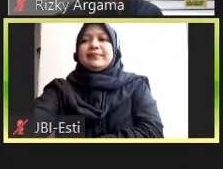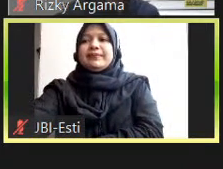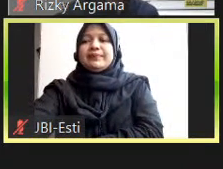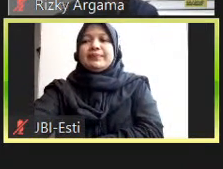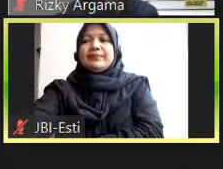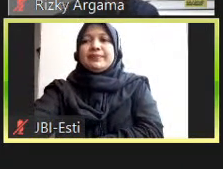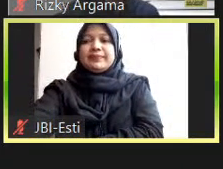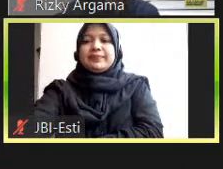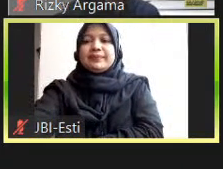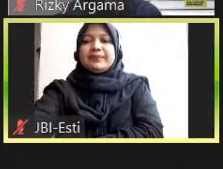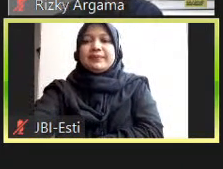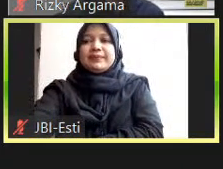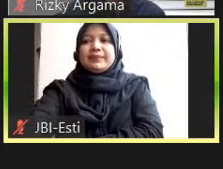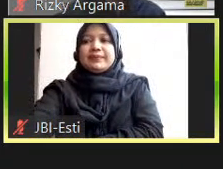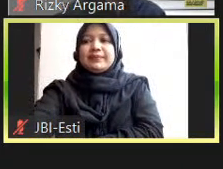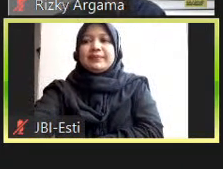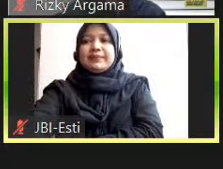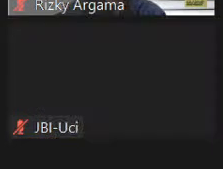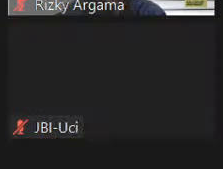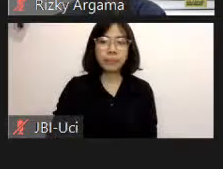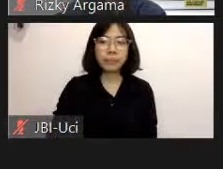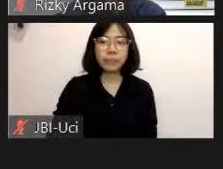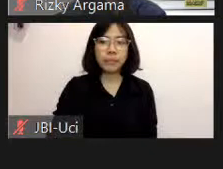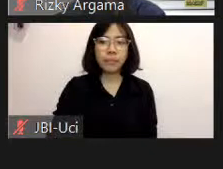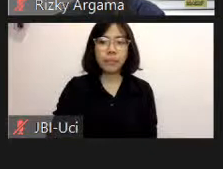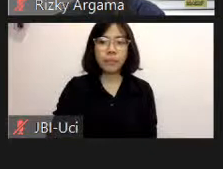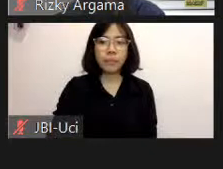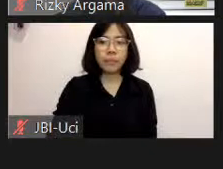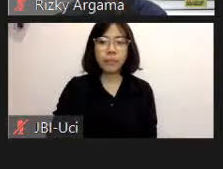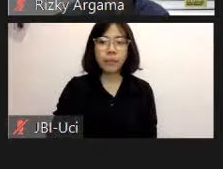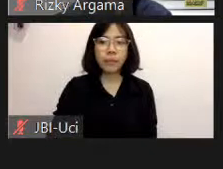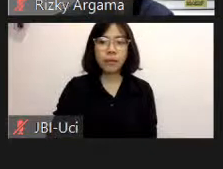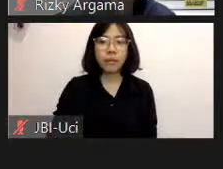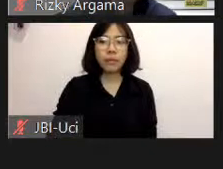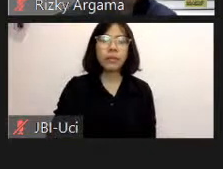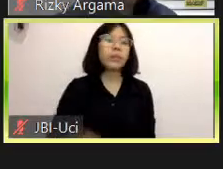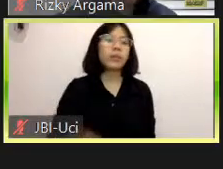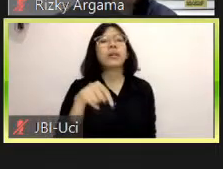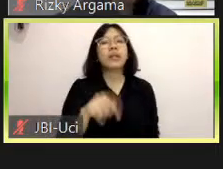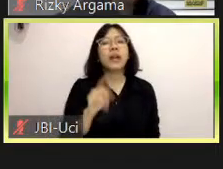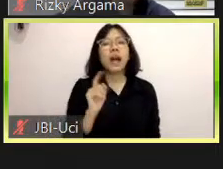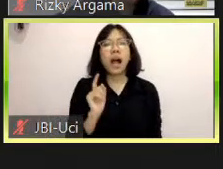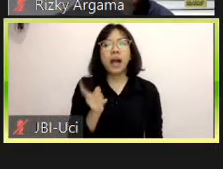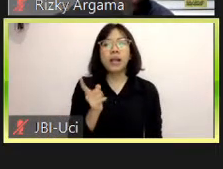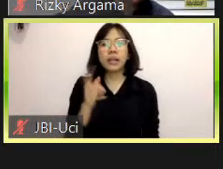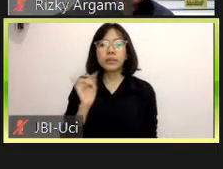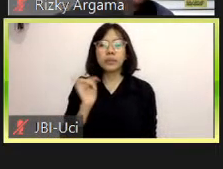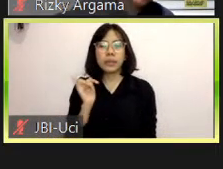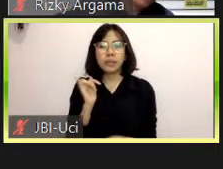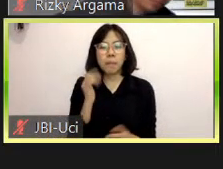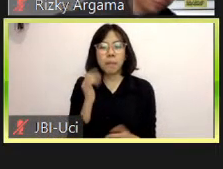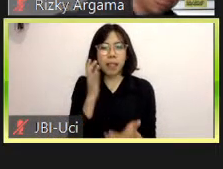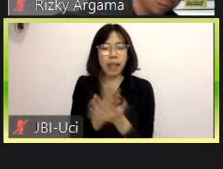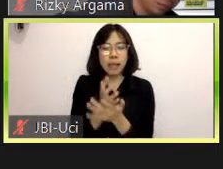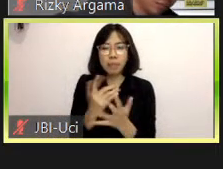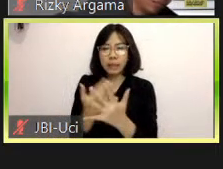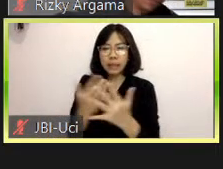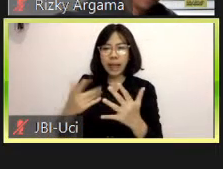mengenai berbagai instrumen hukum yang mulai membatasi civil society.